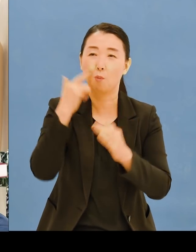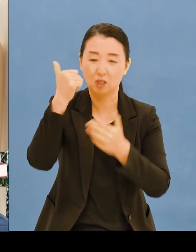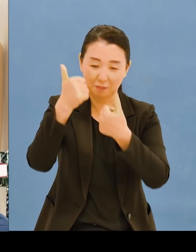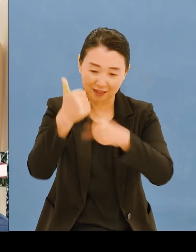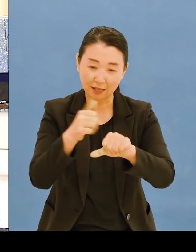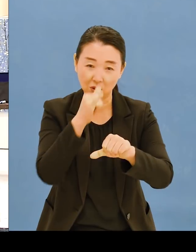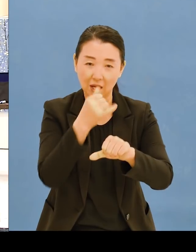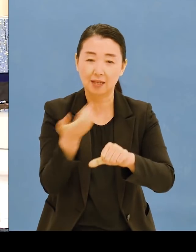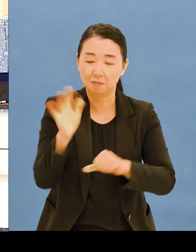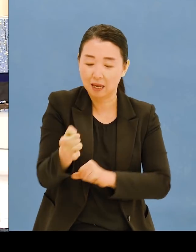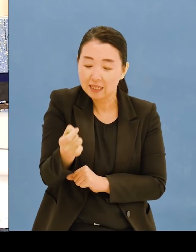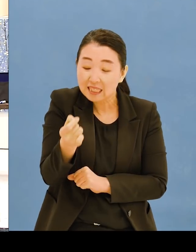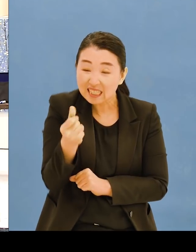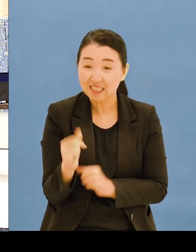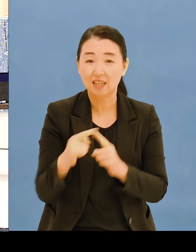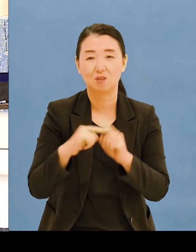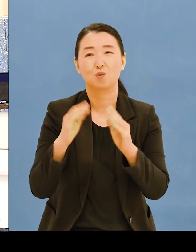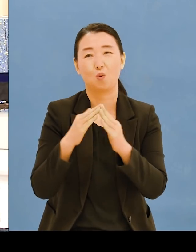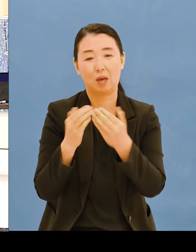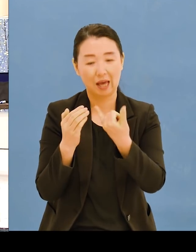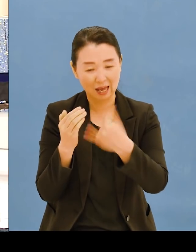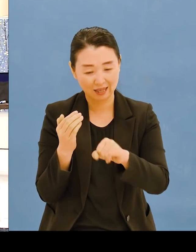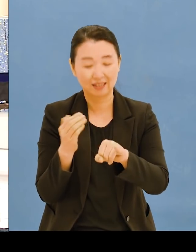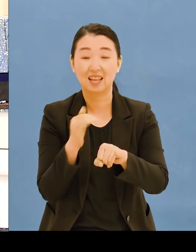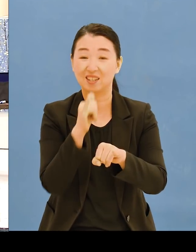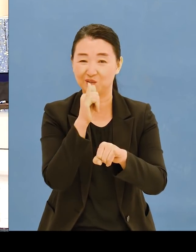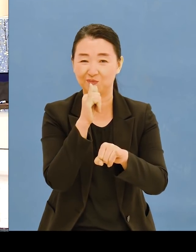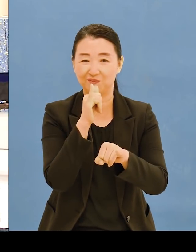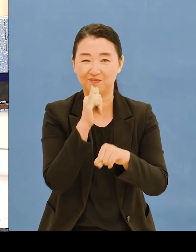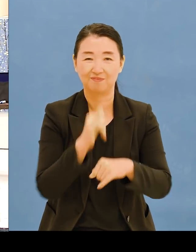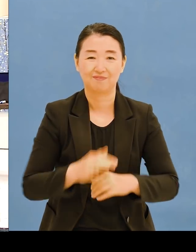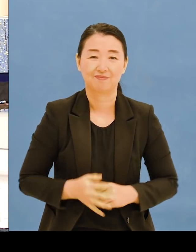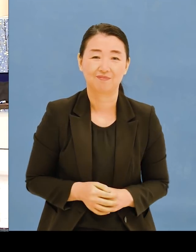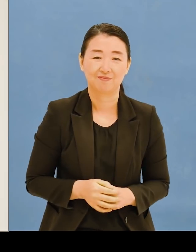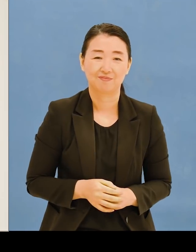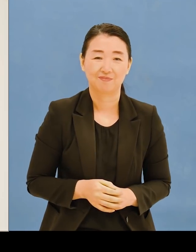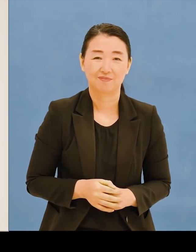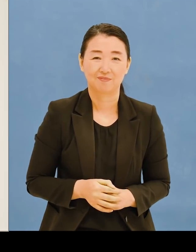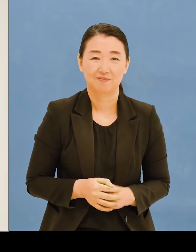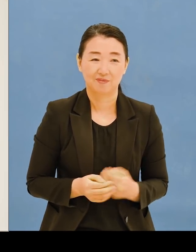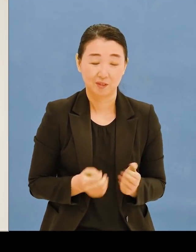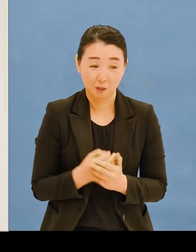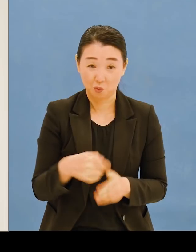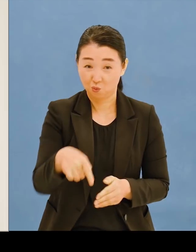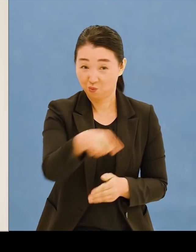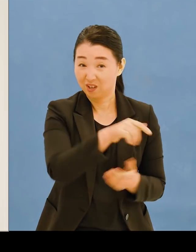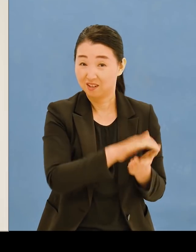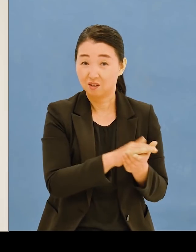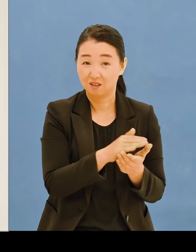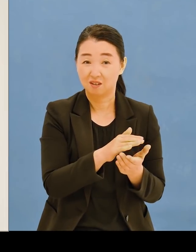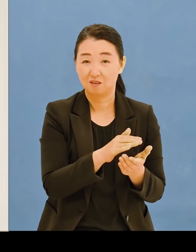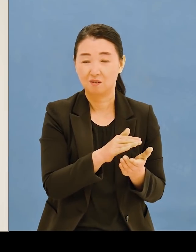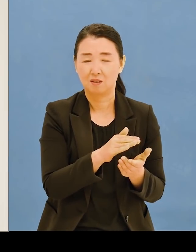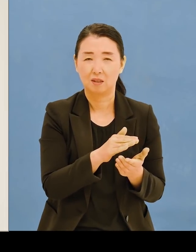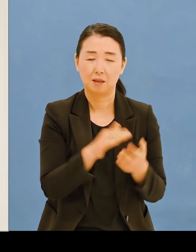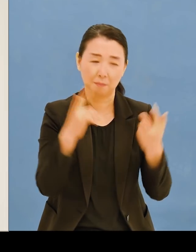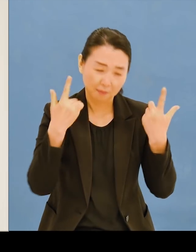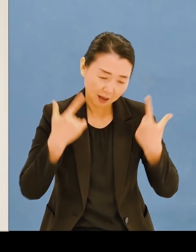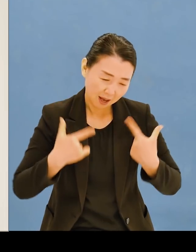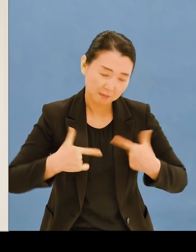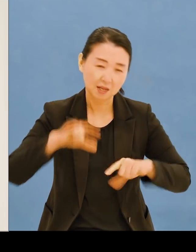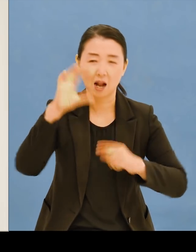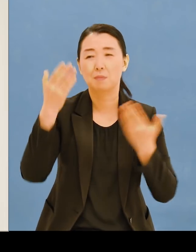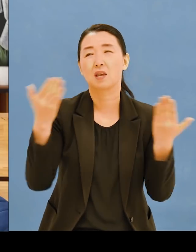많이 있지만 작은 교회에 이제 자제분들도 많이 있어가지고 네. 그 친구들은 그렇게